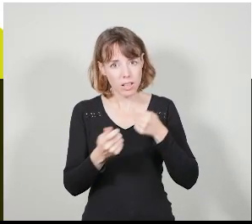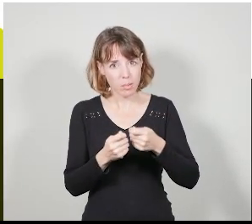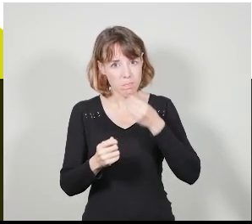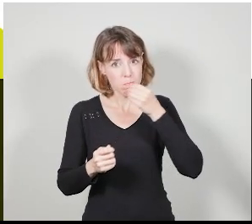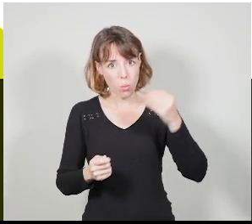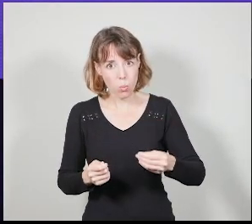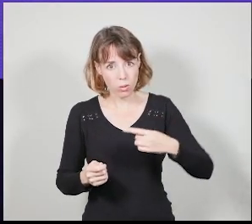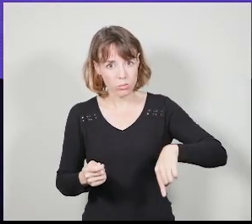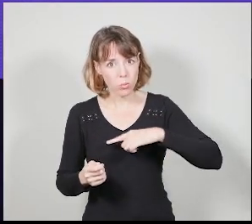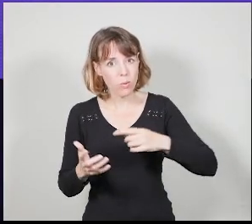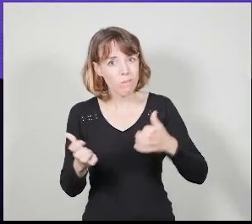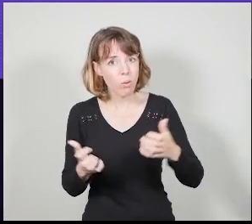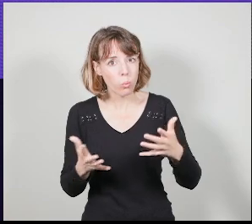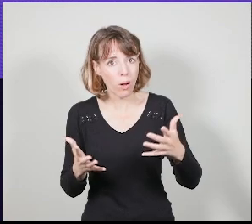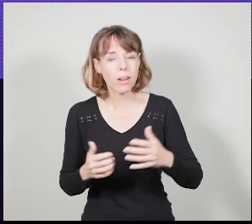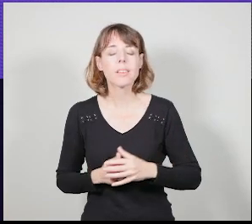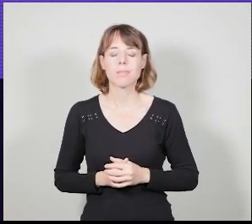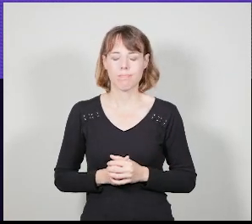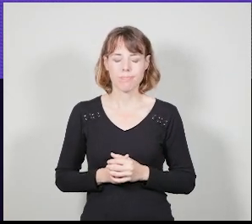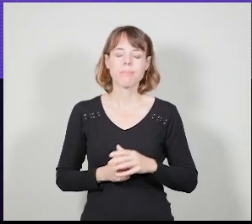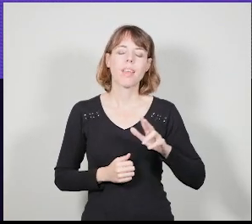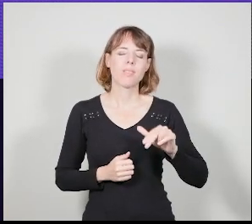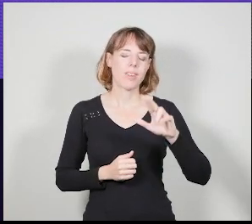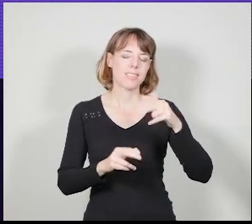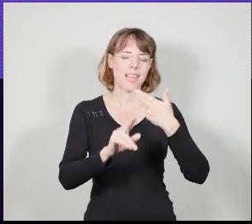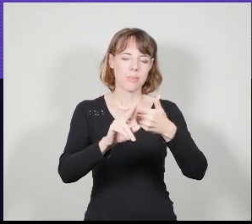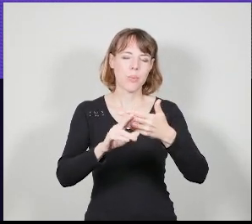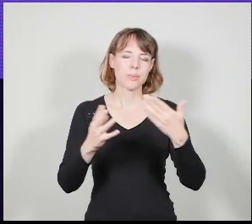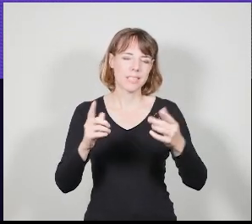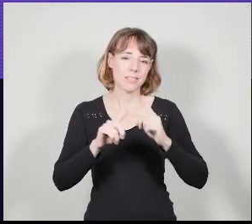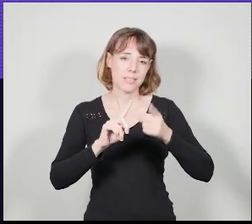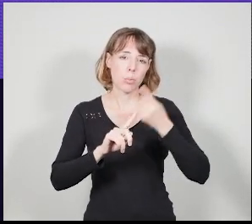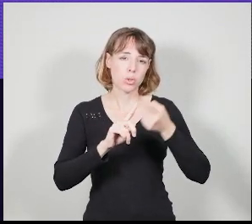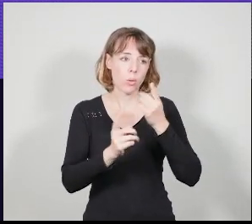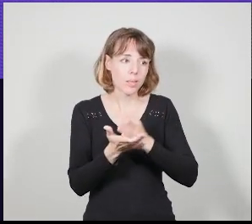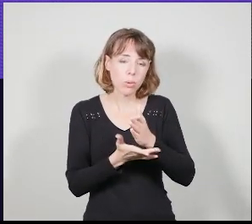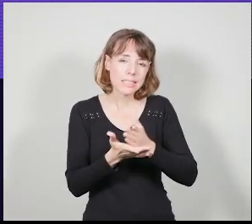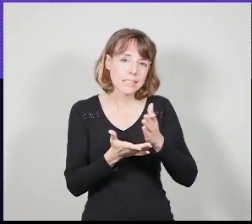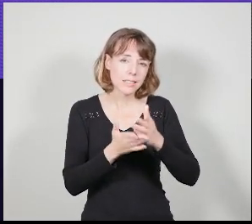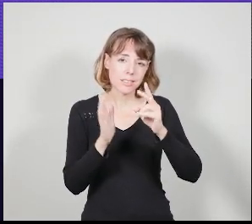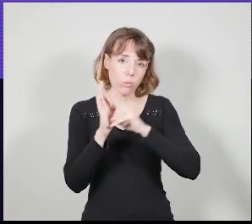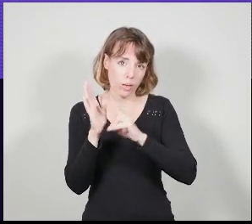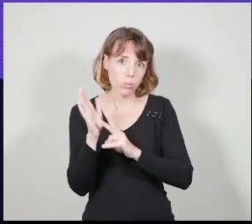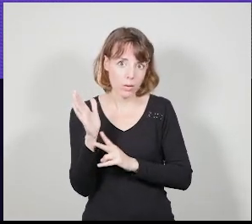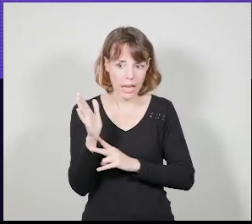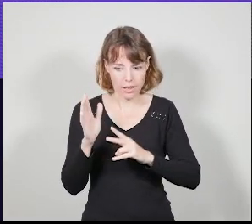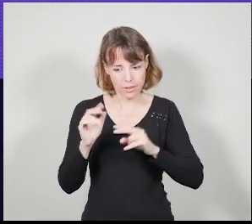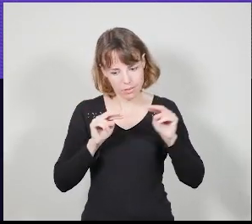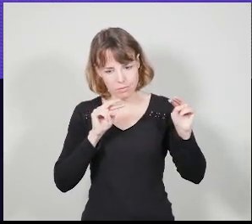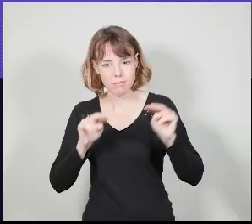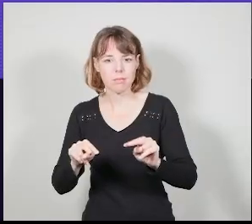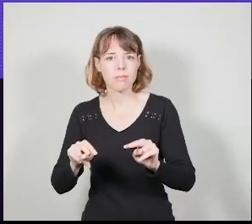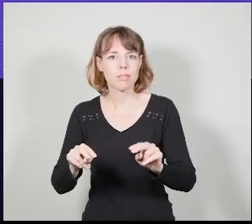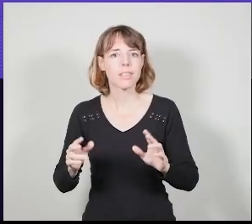votre question, mais il y a un préalable, c'est de s'intéresser à la sémantique et aux questions de vocabulaire, parce que souvent